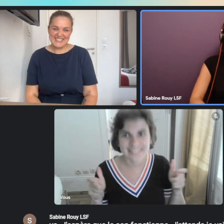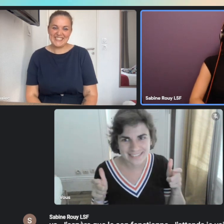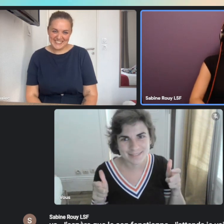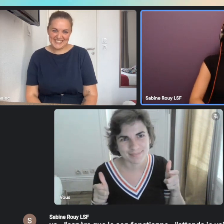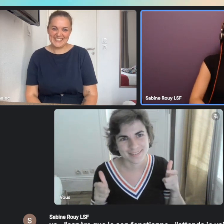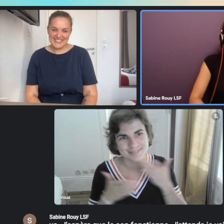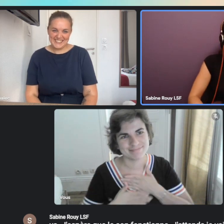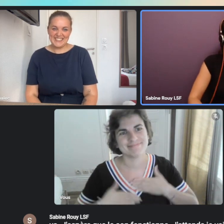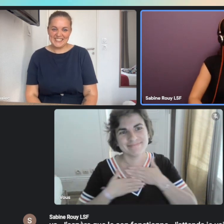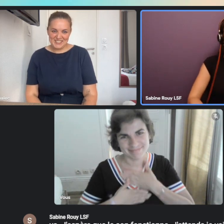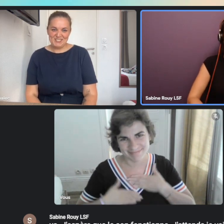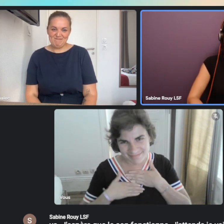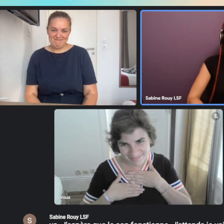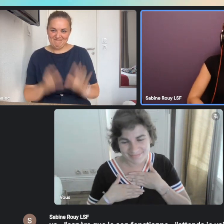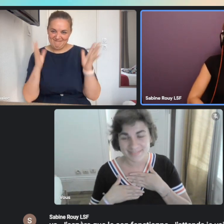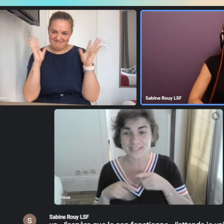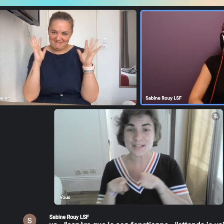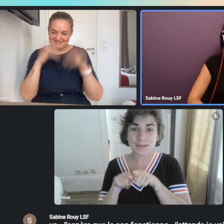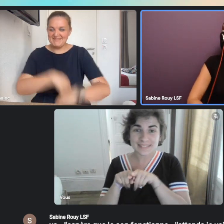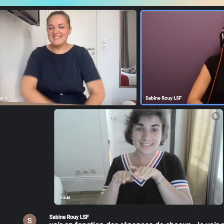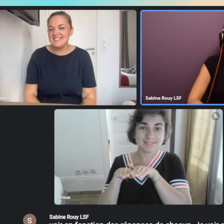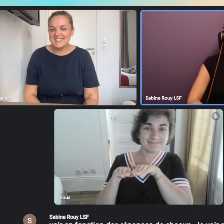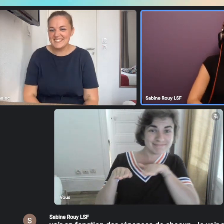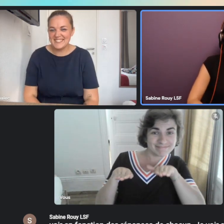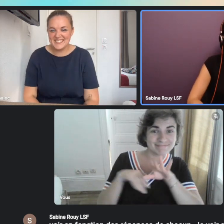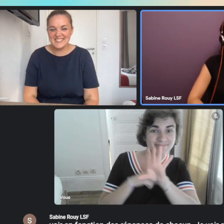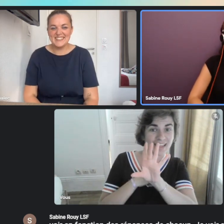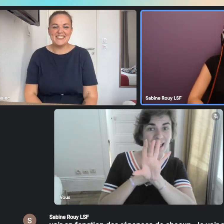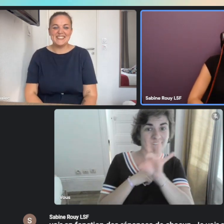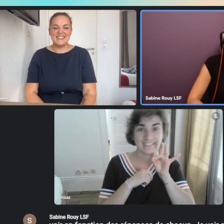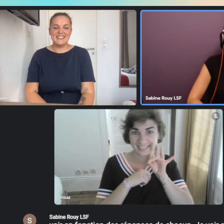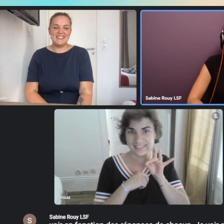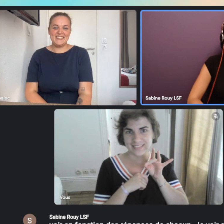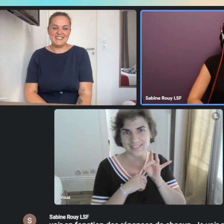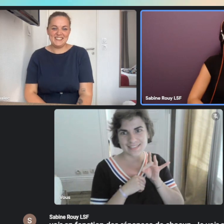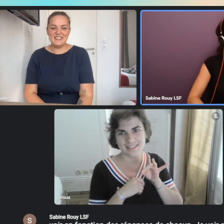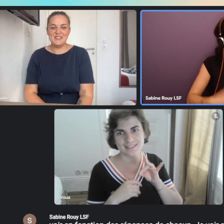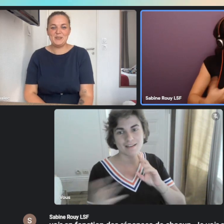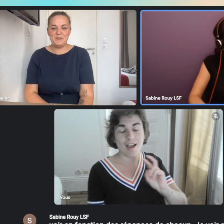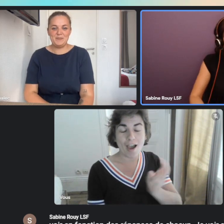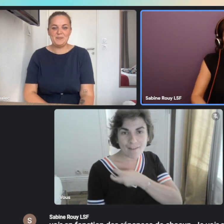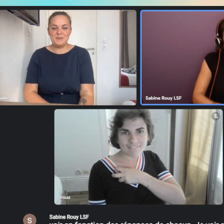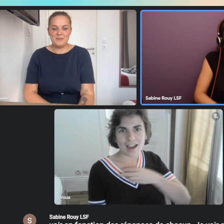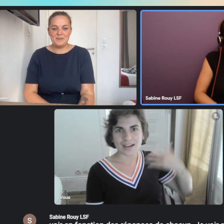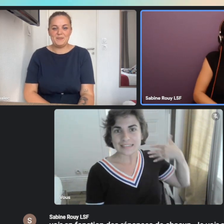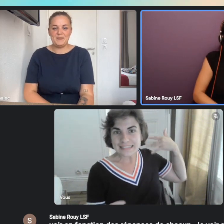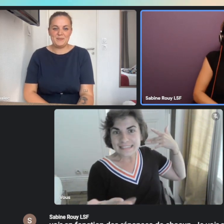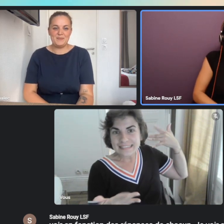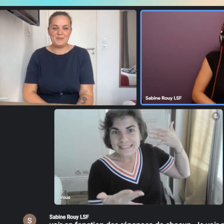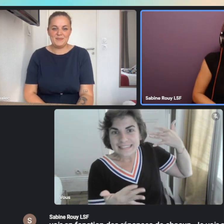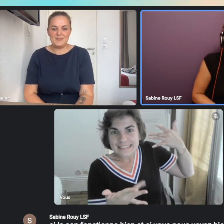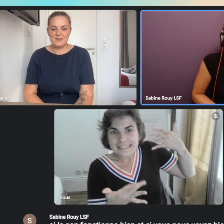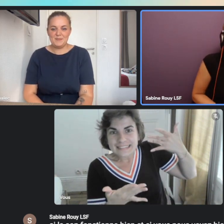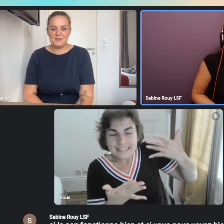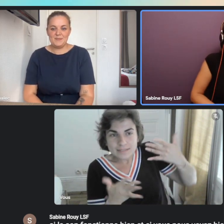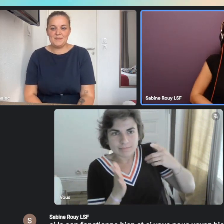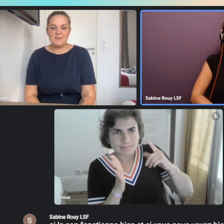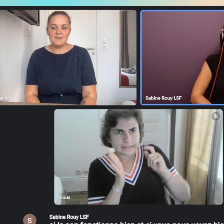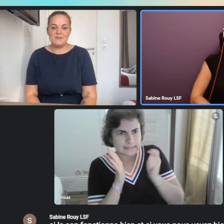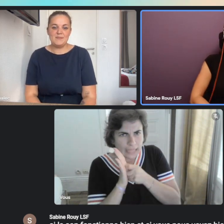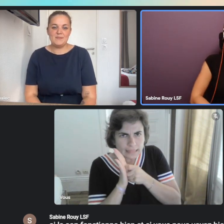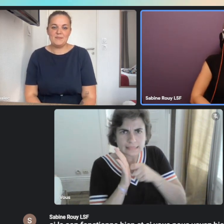Donc, enfin, ça y est, c'est accessible et j'en suis heureuse. En plus, en parallèle de ça, j'ai une invitée. Ça